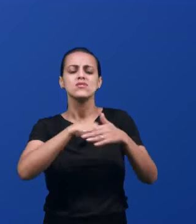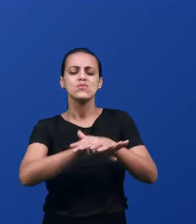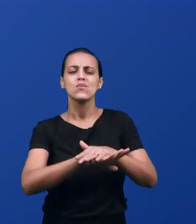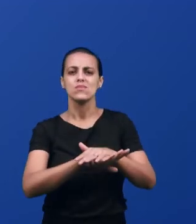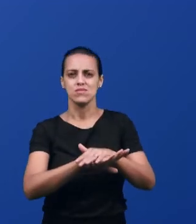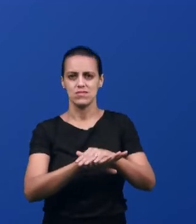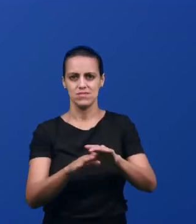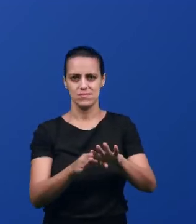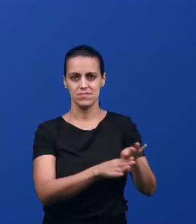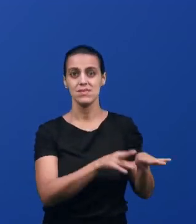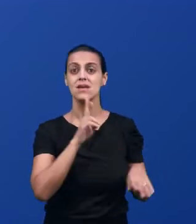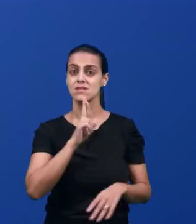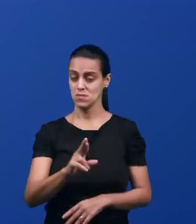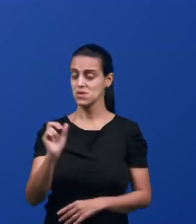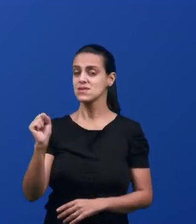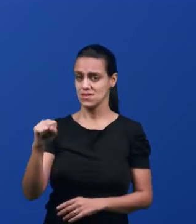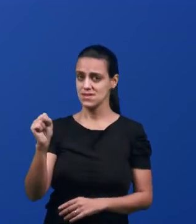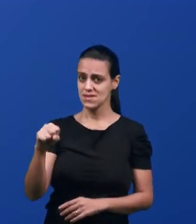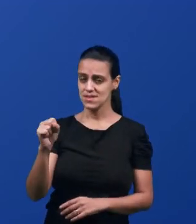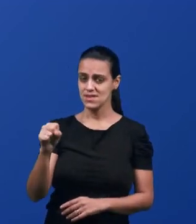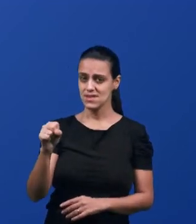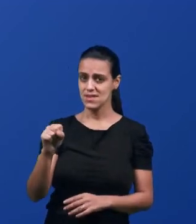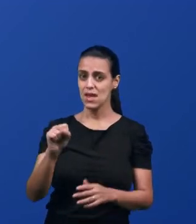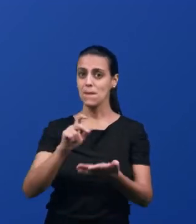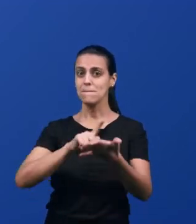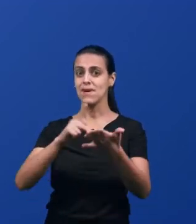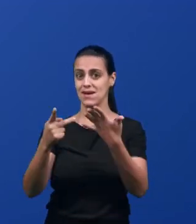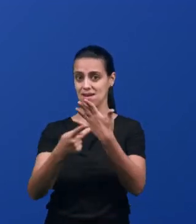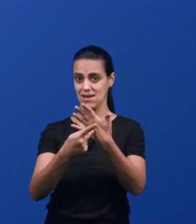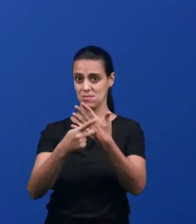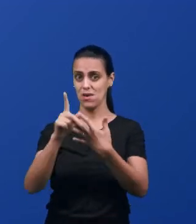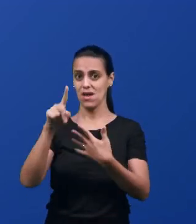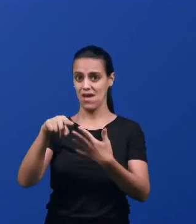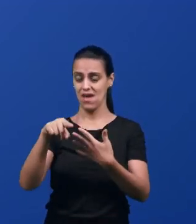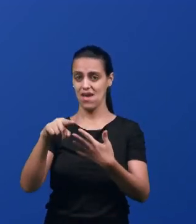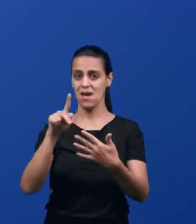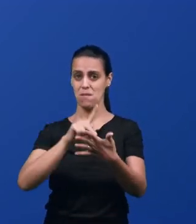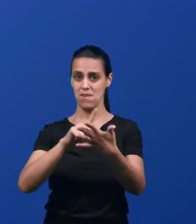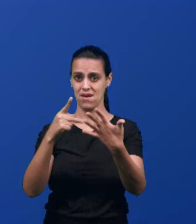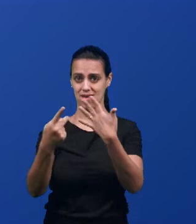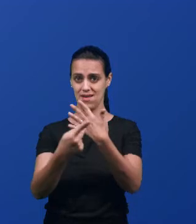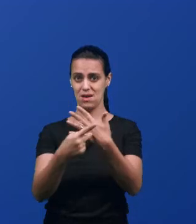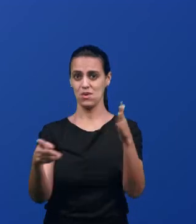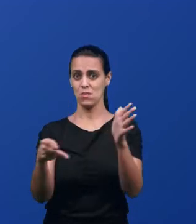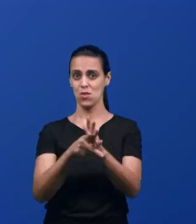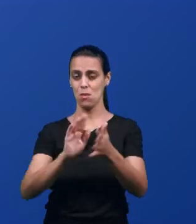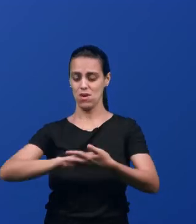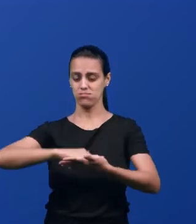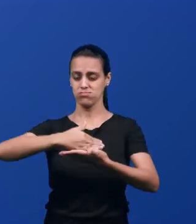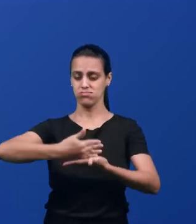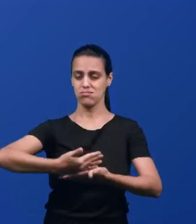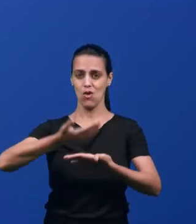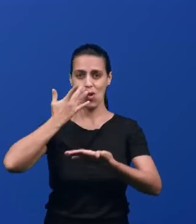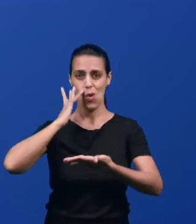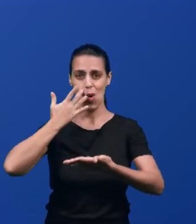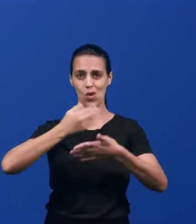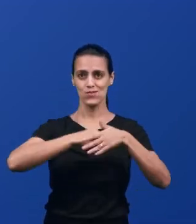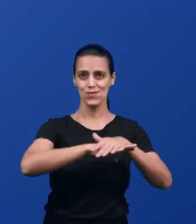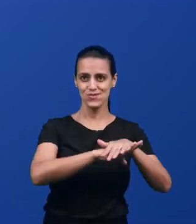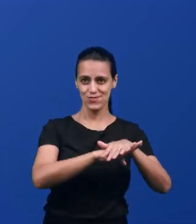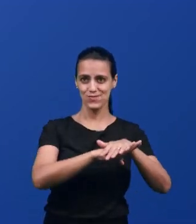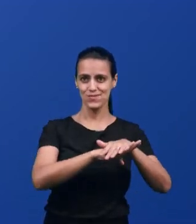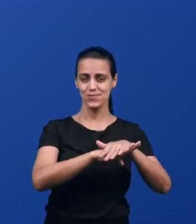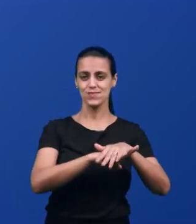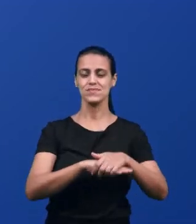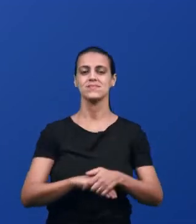ce qui était caché dans le trésor? La réponse est oui. Et la parabole est la parabole